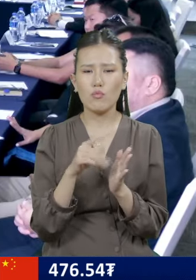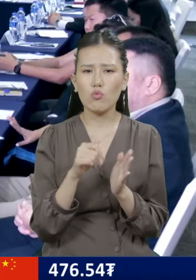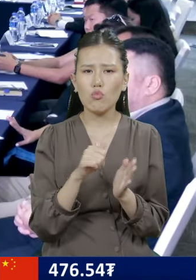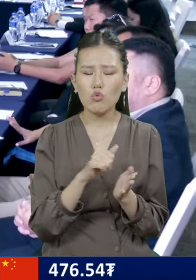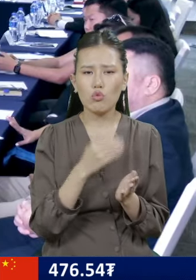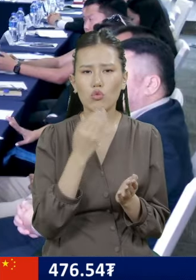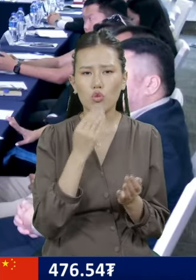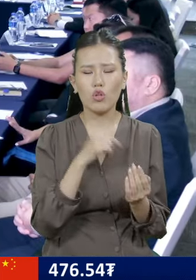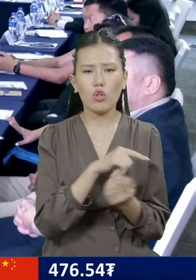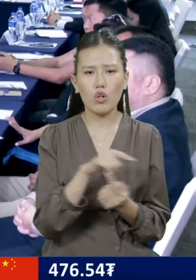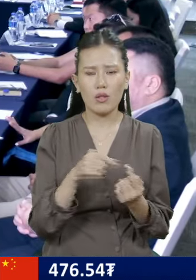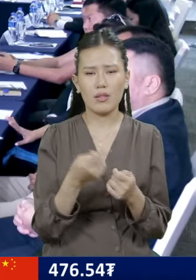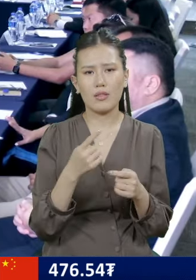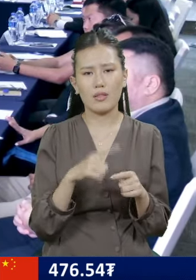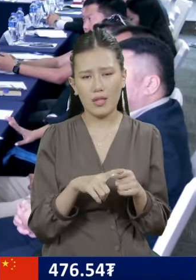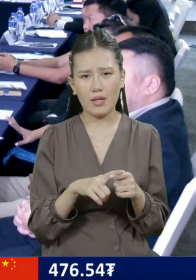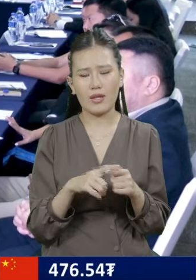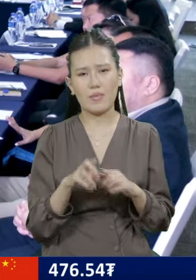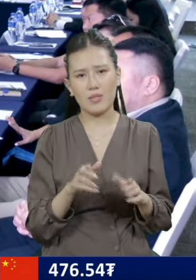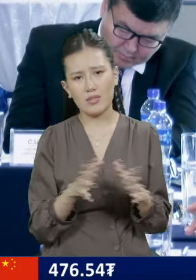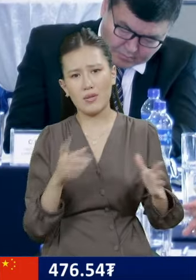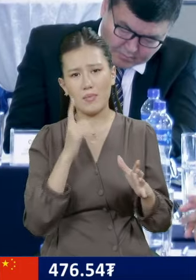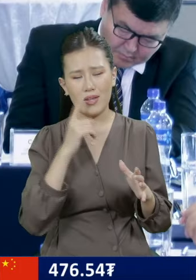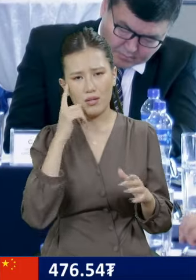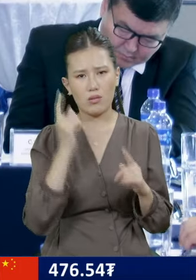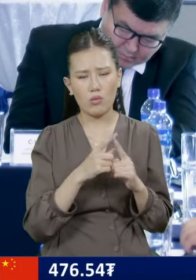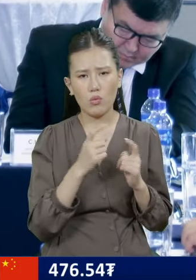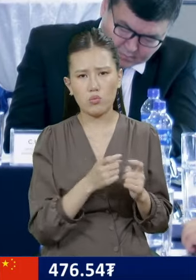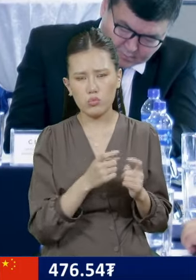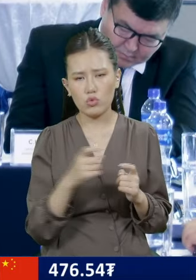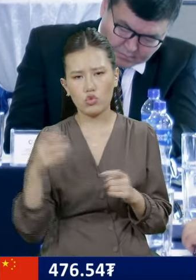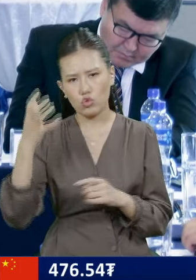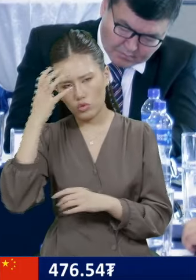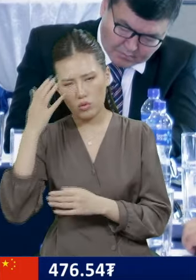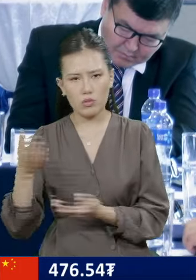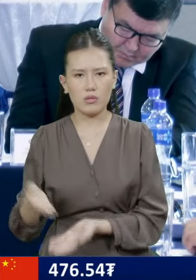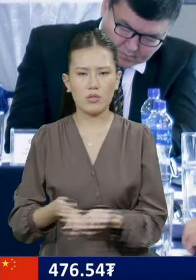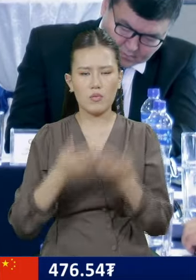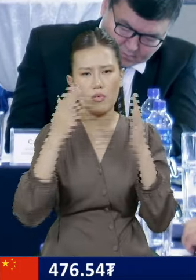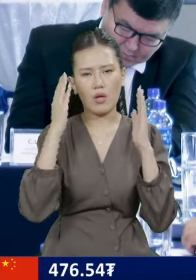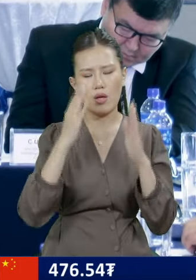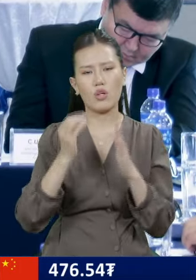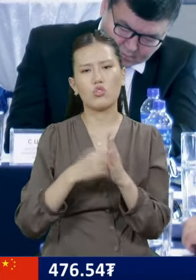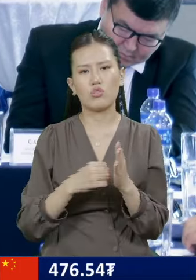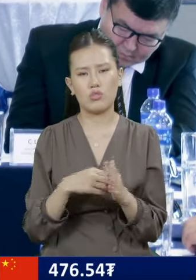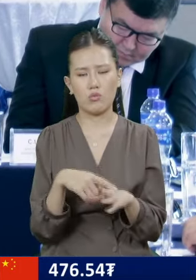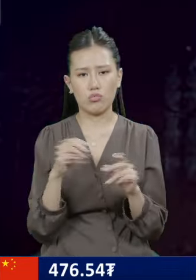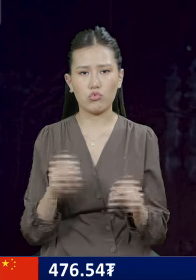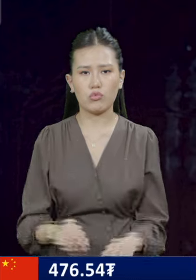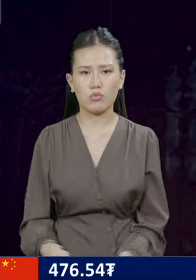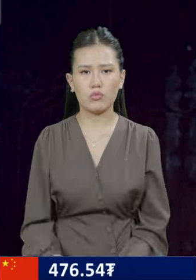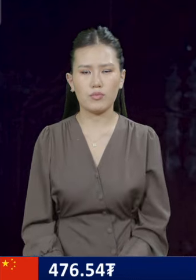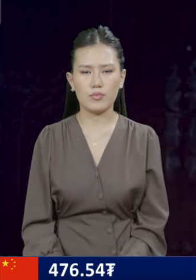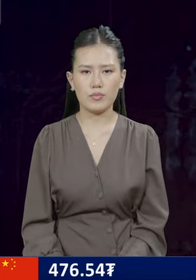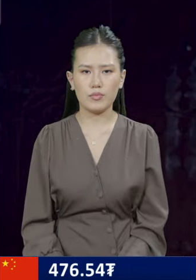Зах зээл нь хөгжих орон зай байгаа ч хөгжиж тэлдэггүй энэ салбарыг бодлогоор дэмжих анхаарах шаардлага хэдийнэ бий болжээ.